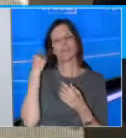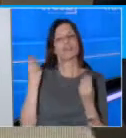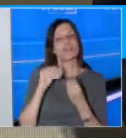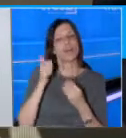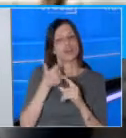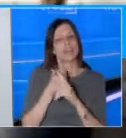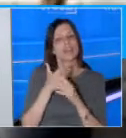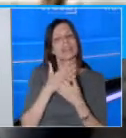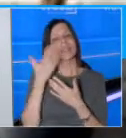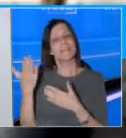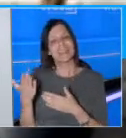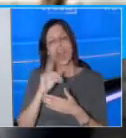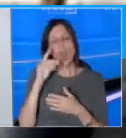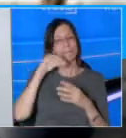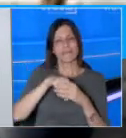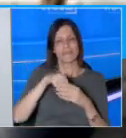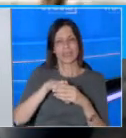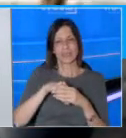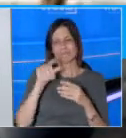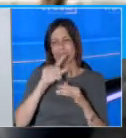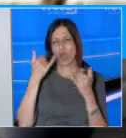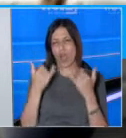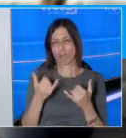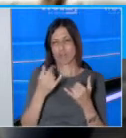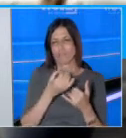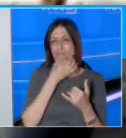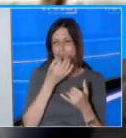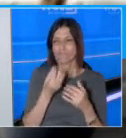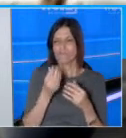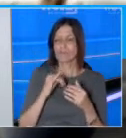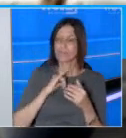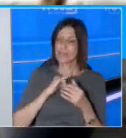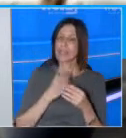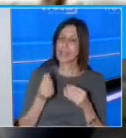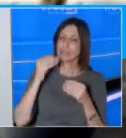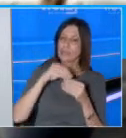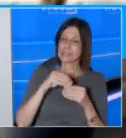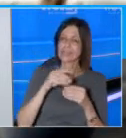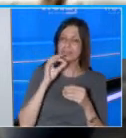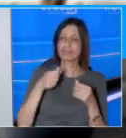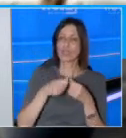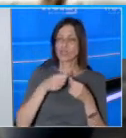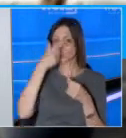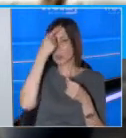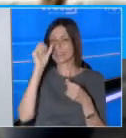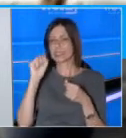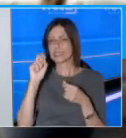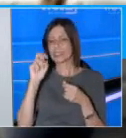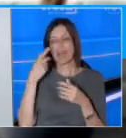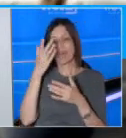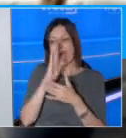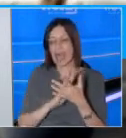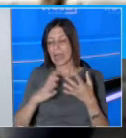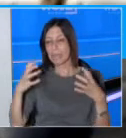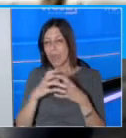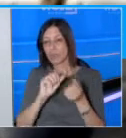ימינה לא בפנים, לפחות לא בשלב הזה. אגב, שאלה מעניינת נוספת, אני מכניס לך בין שתי השאלות, זה גדעון סער. האם הוא חלק מהגוש הזה או לא?